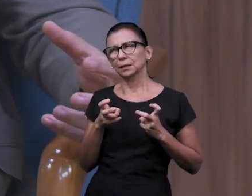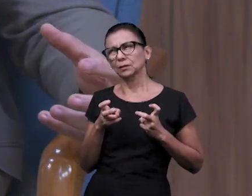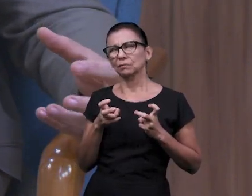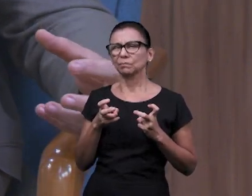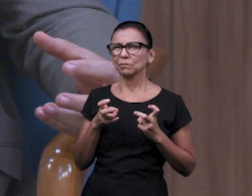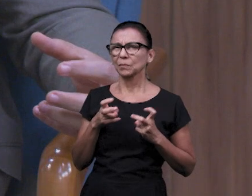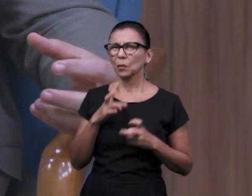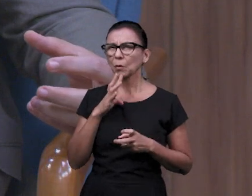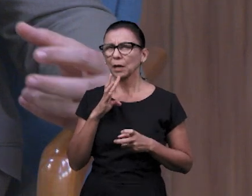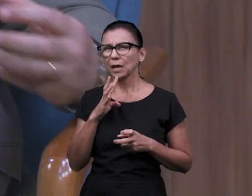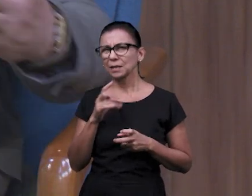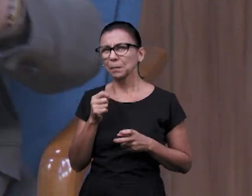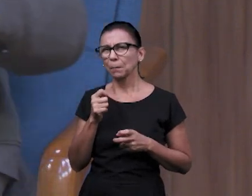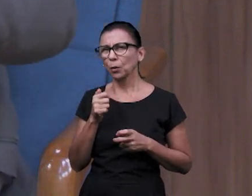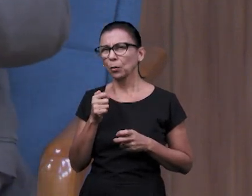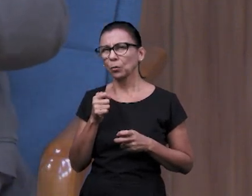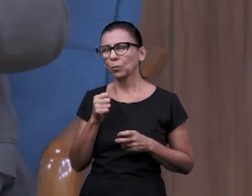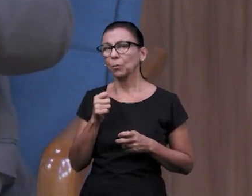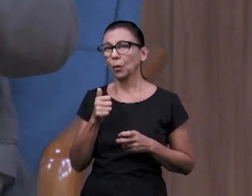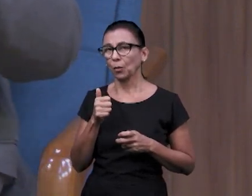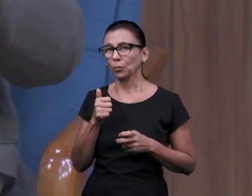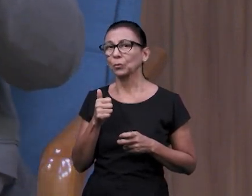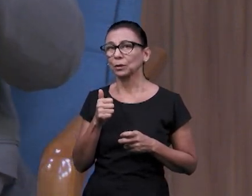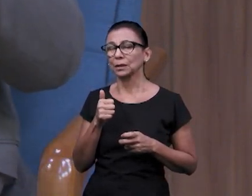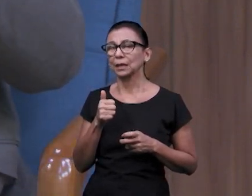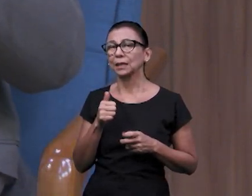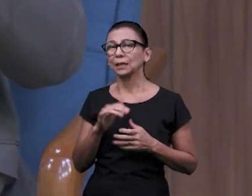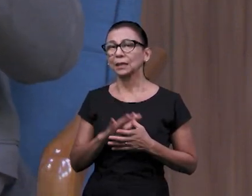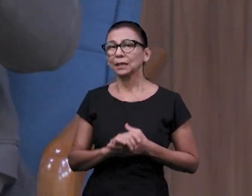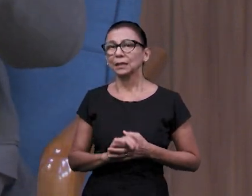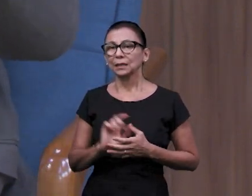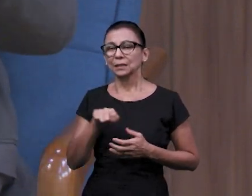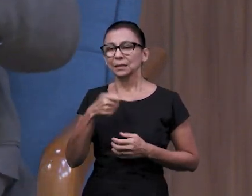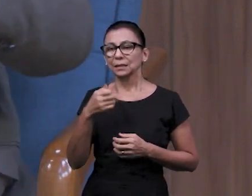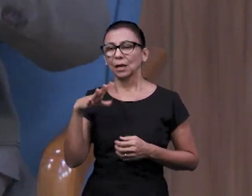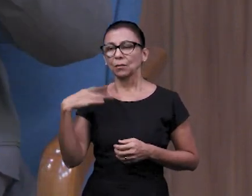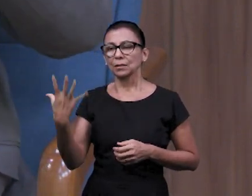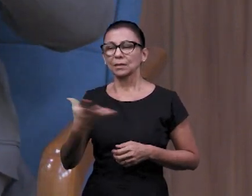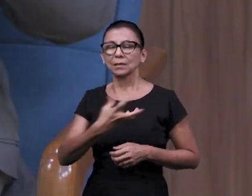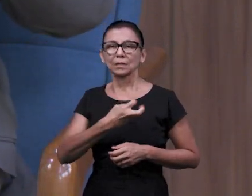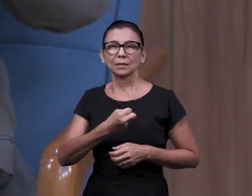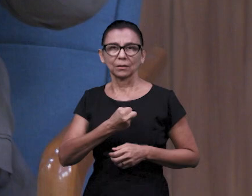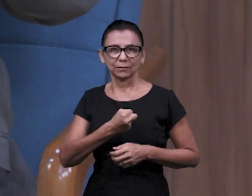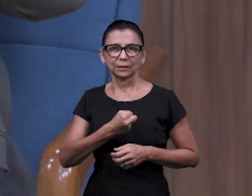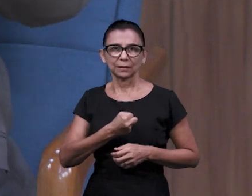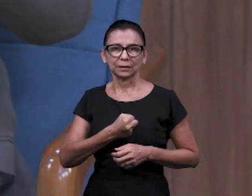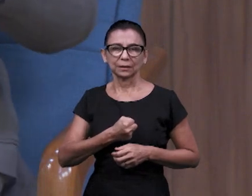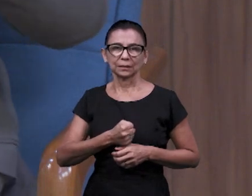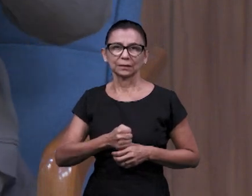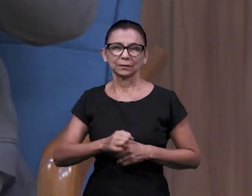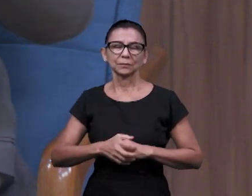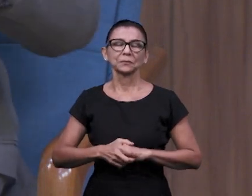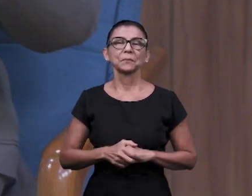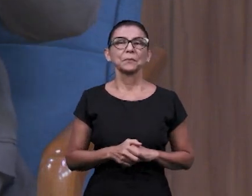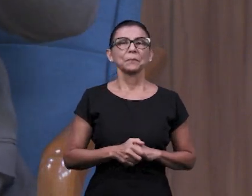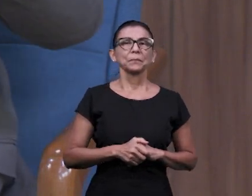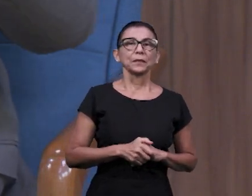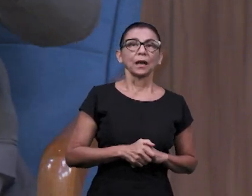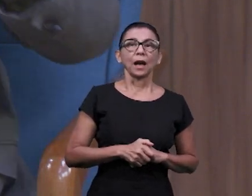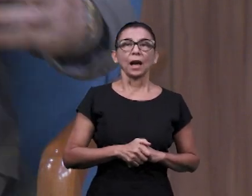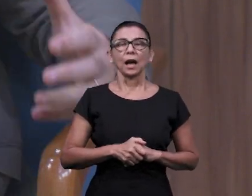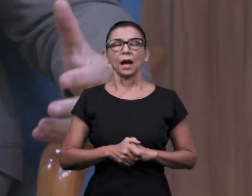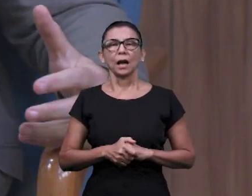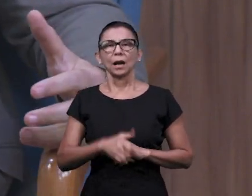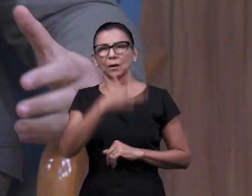cette expression salut que nous utilisons beaucoup. Les personnes pensent que salut, quand